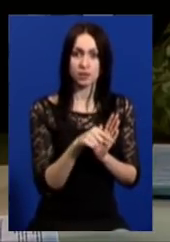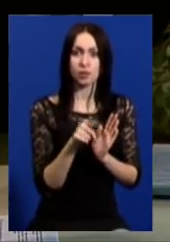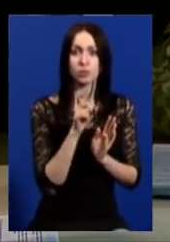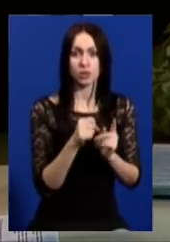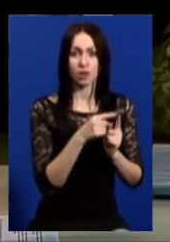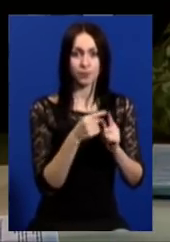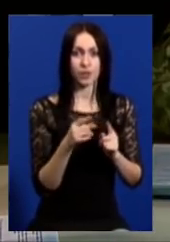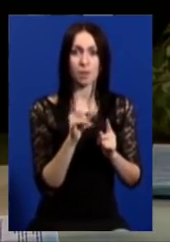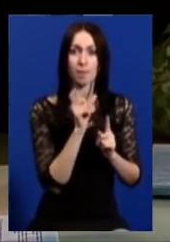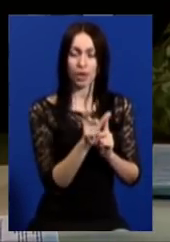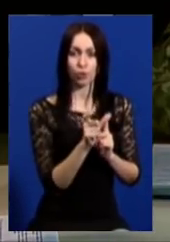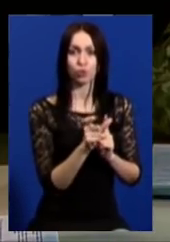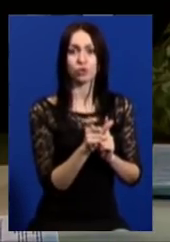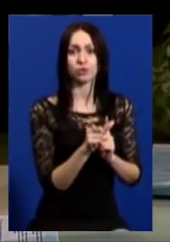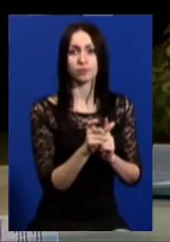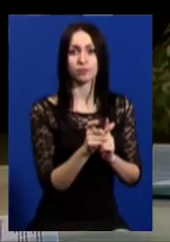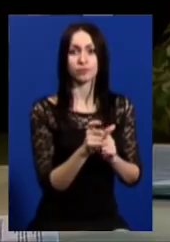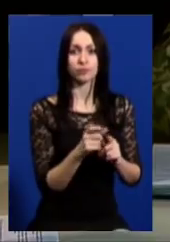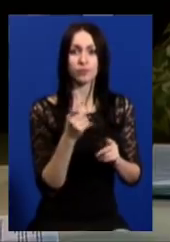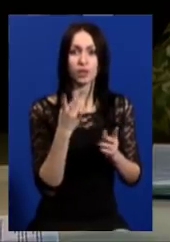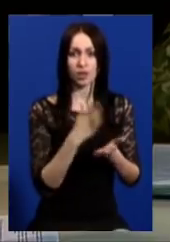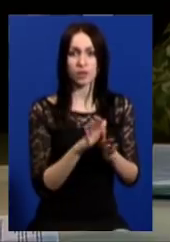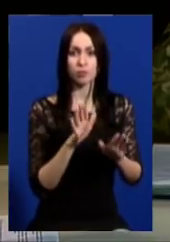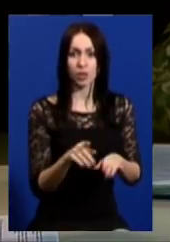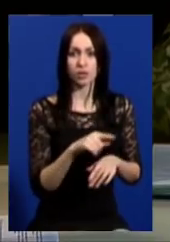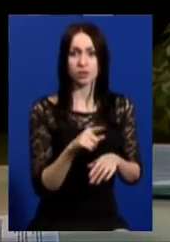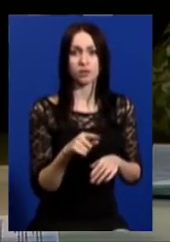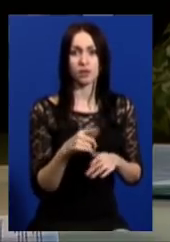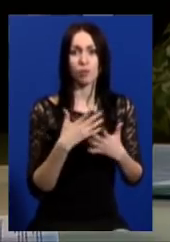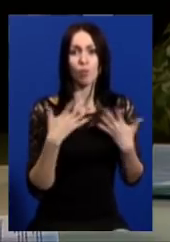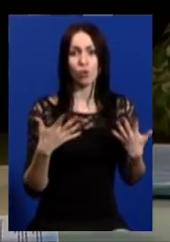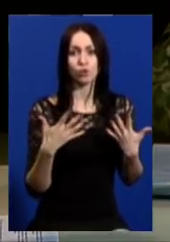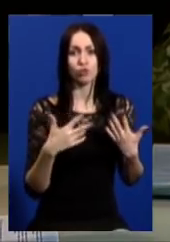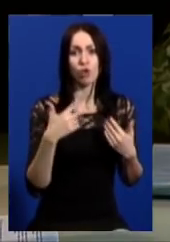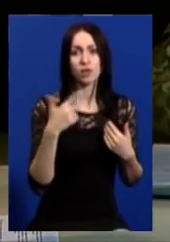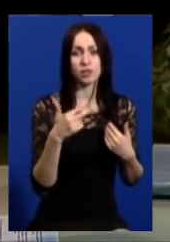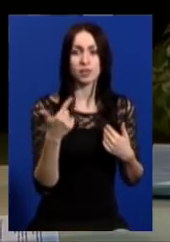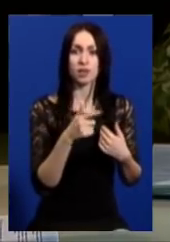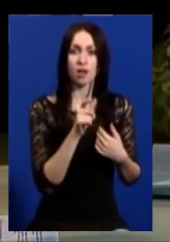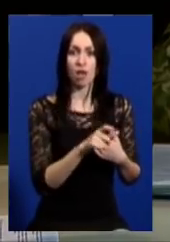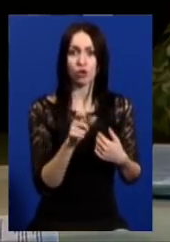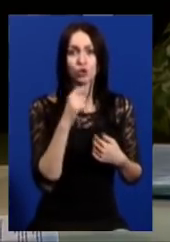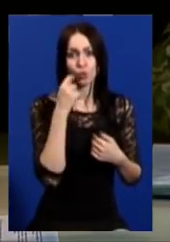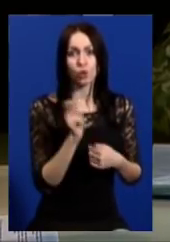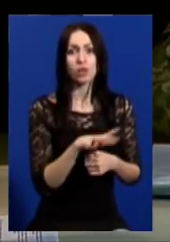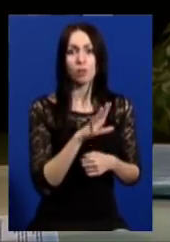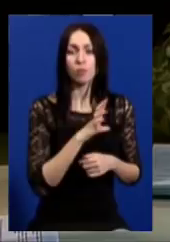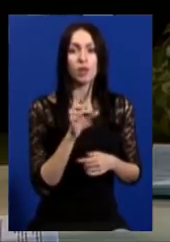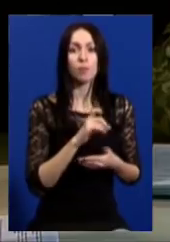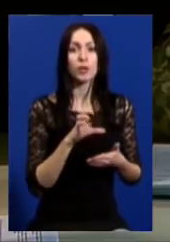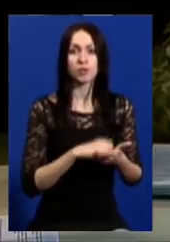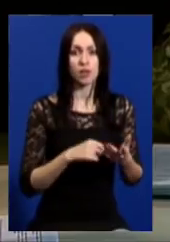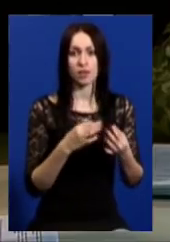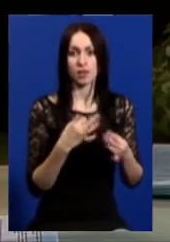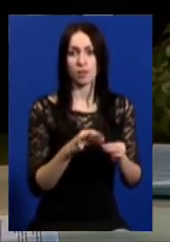зазначений період мало місце понад 30 громадян України, були безпідставно